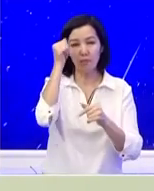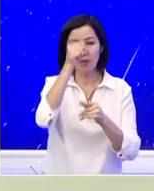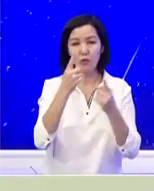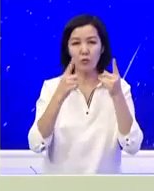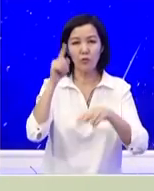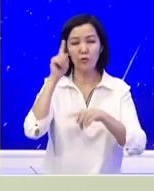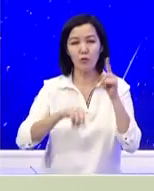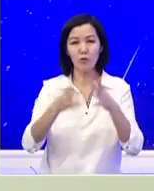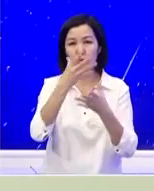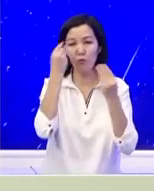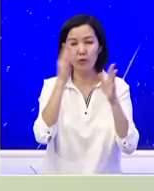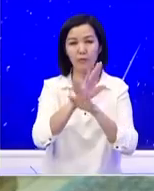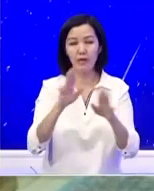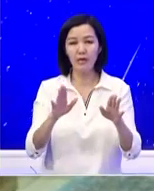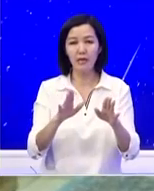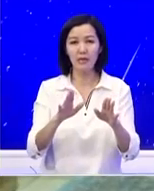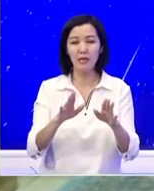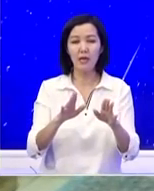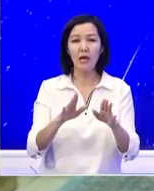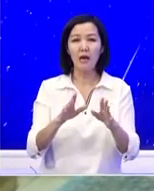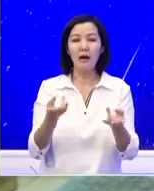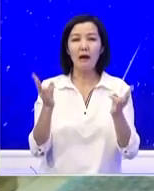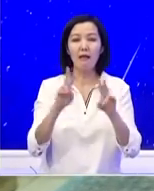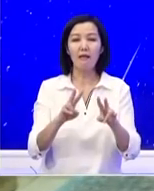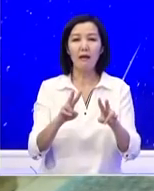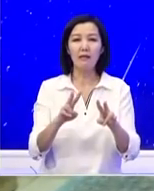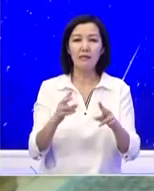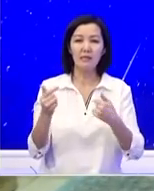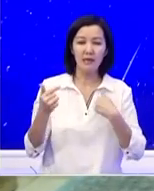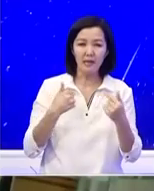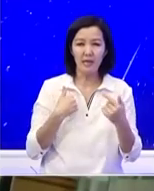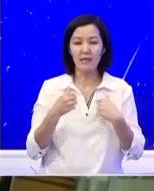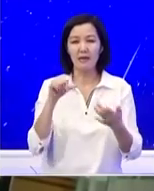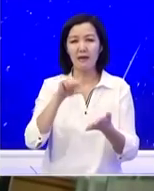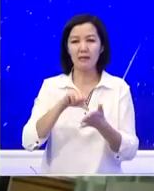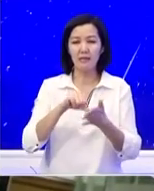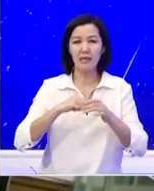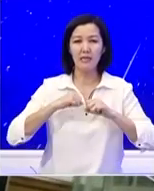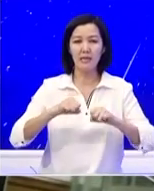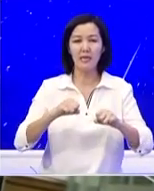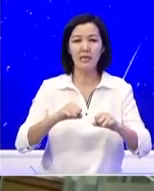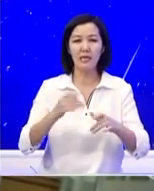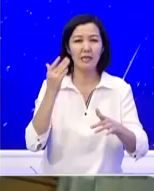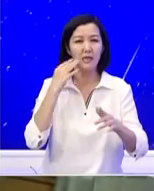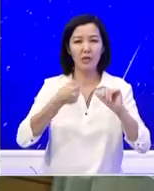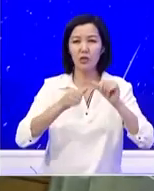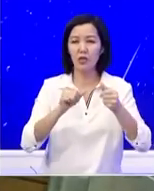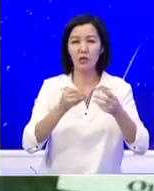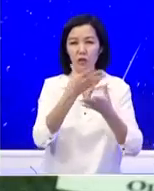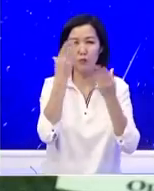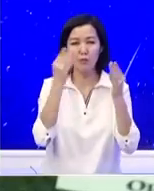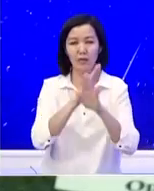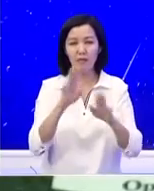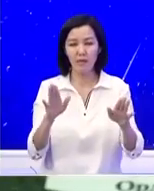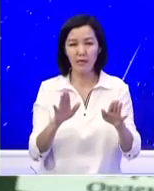жеңісті ұмытпайтынымыз секілді қанды қырғыннан қалған қасіретте оған қатысқан жауынгерлер ерлігі де ешқашан ұмытылмайды. Ол